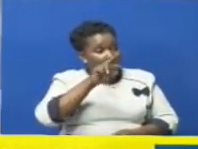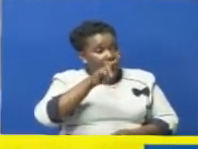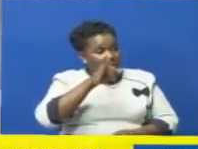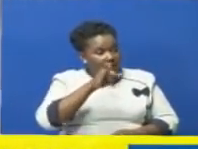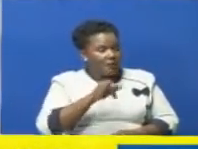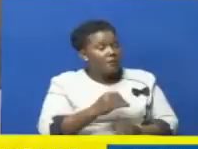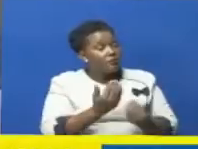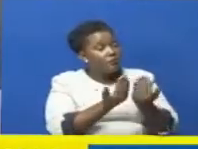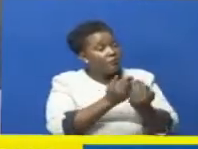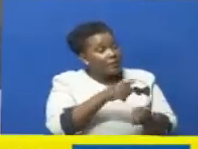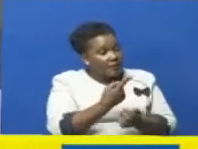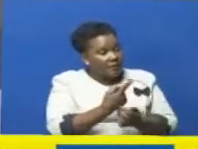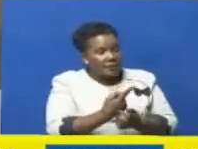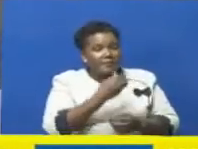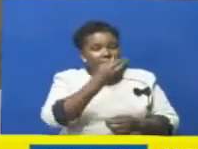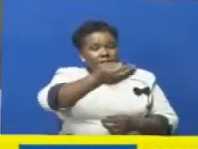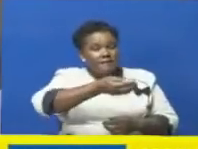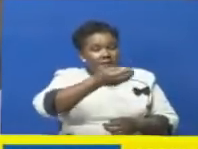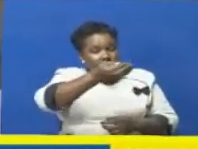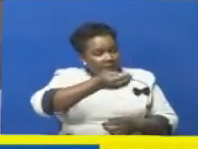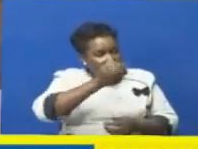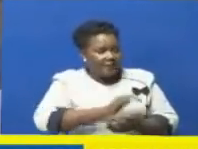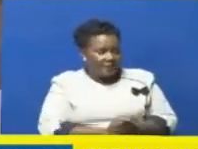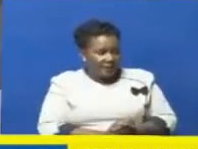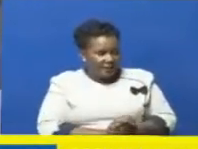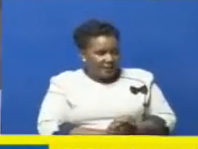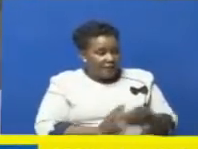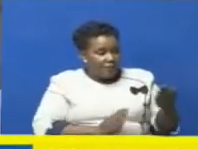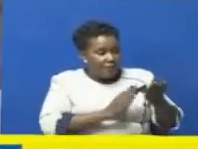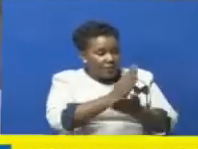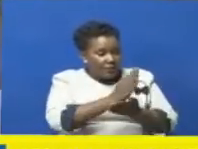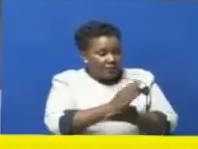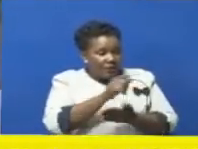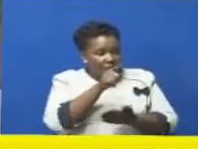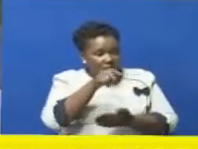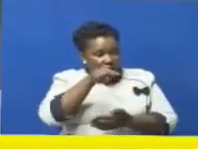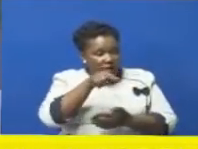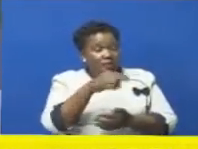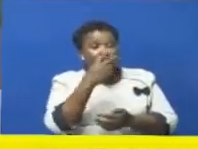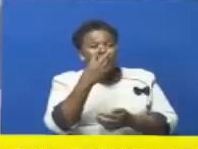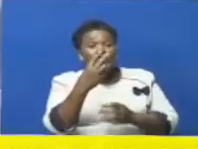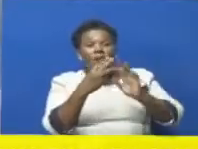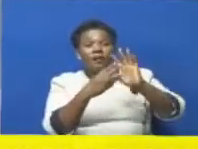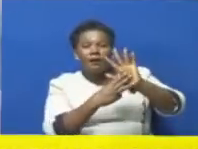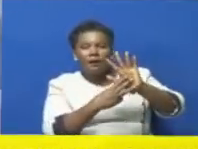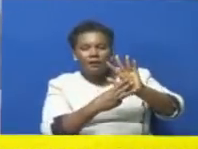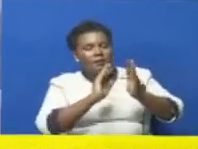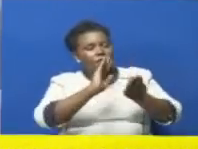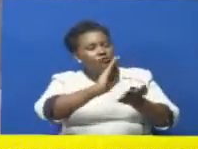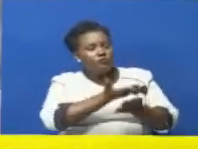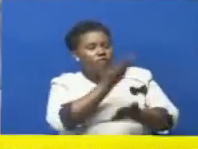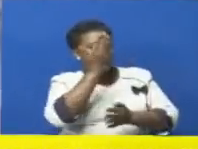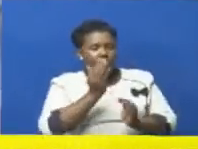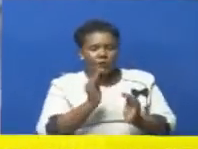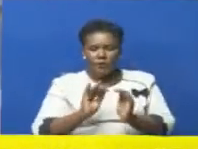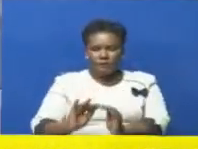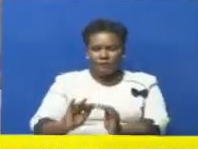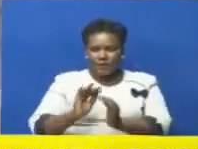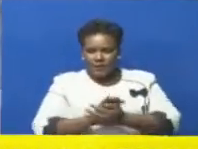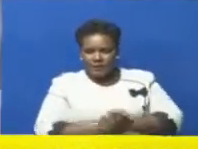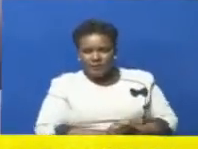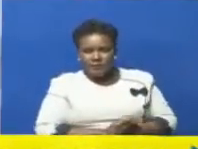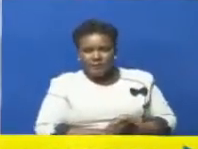vijiji ambavyo vimepitiwa na GN namba 28 viondolewe kwenye hifadhi. Hicho tu. Hakuna